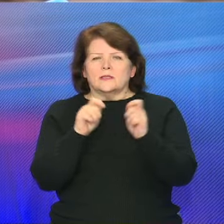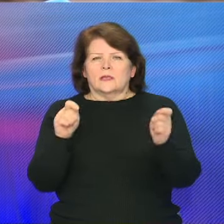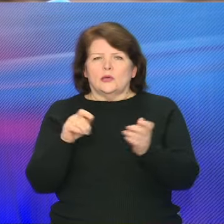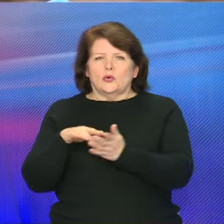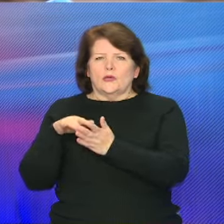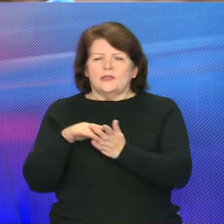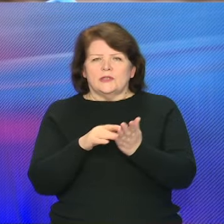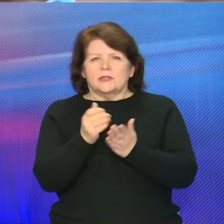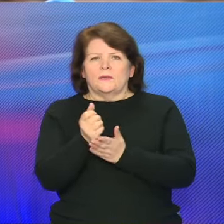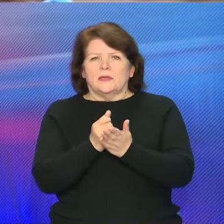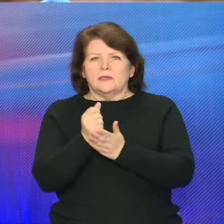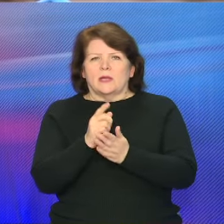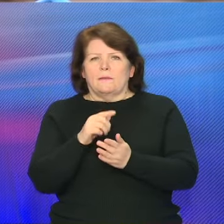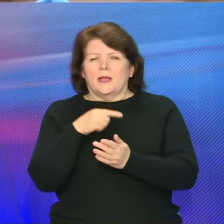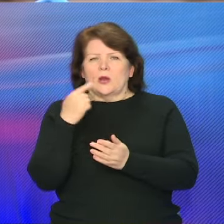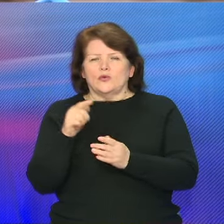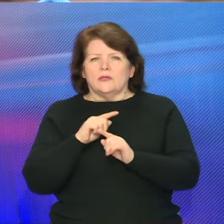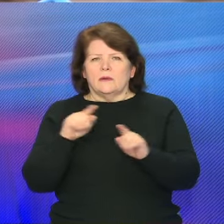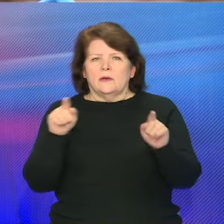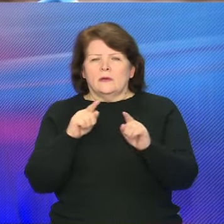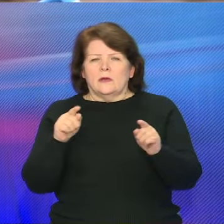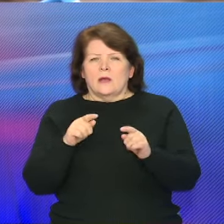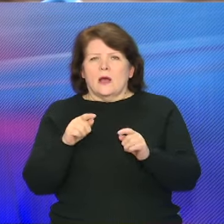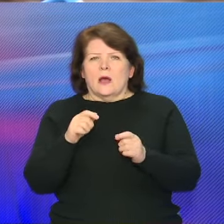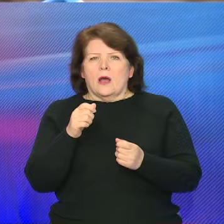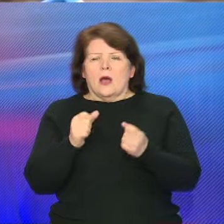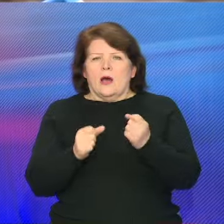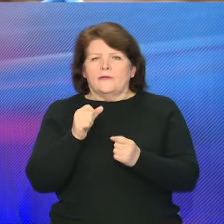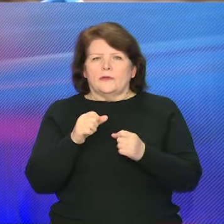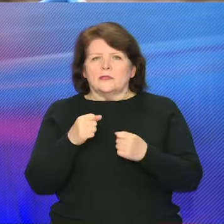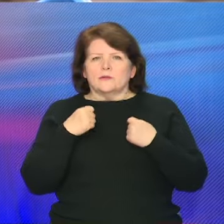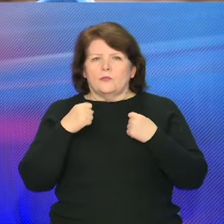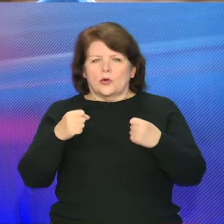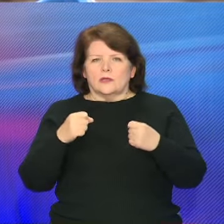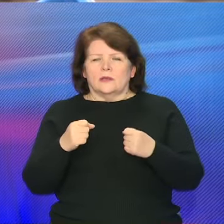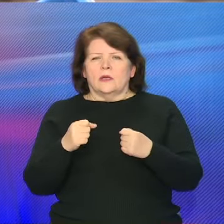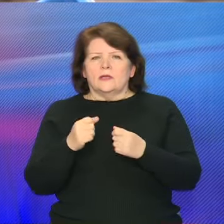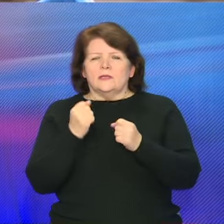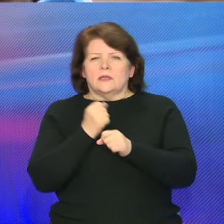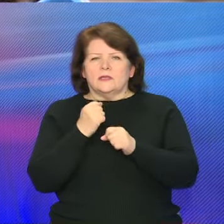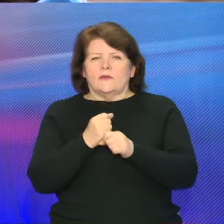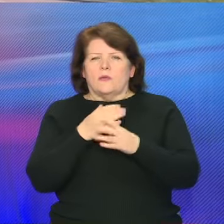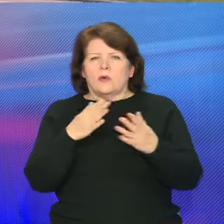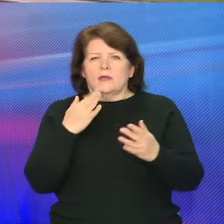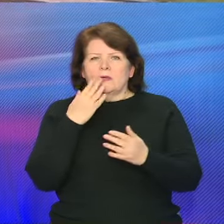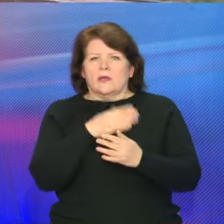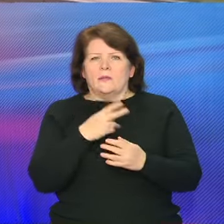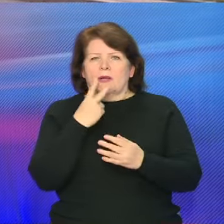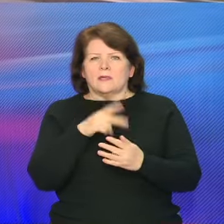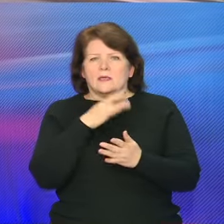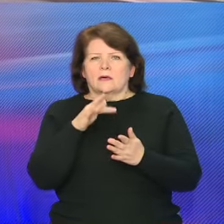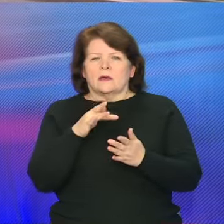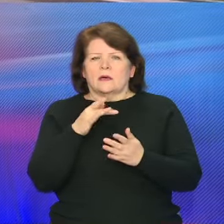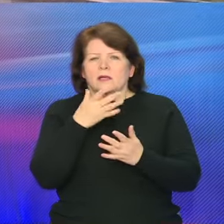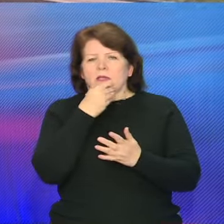туристический потенциал Беларуси, популяризовать автоспорт, сделать его более интернациональным, показать красоту наших городов. Гродна –